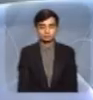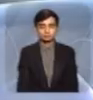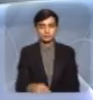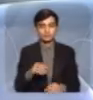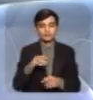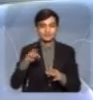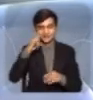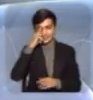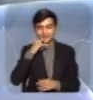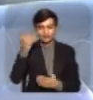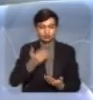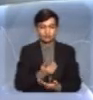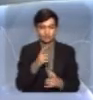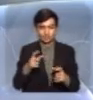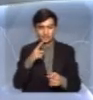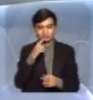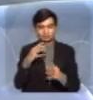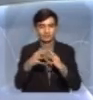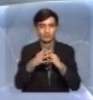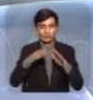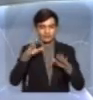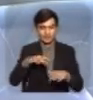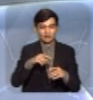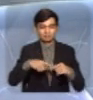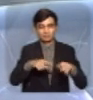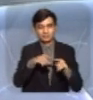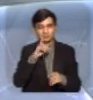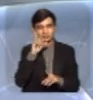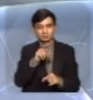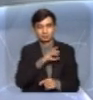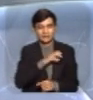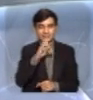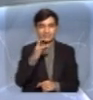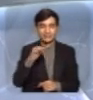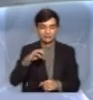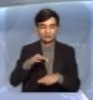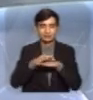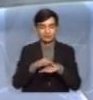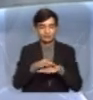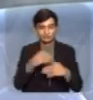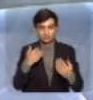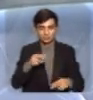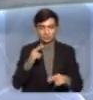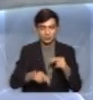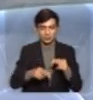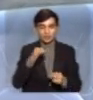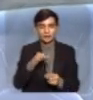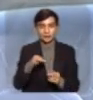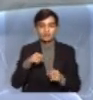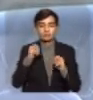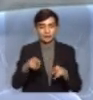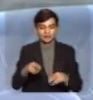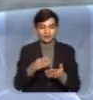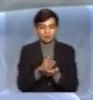Эвакуация граждан Казахстана из боевых зон прекращена. В Комитете национальной безопасности страны сообщили о завершении гуманитарной